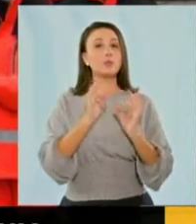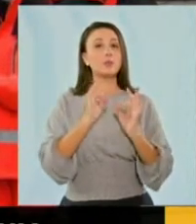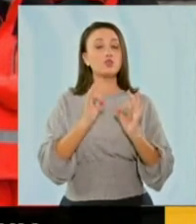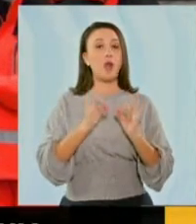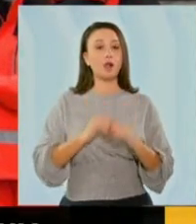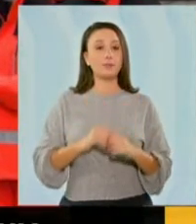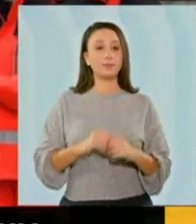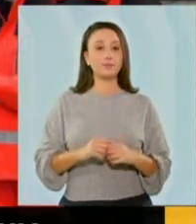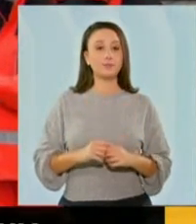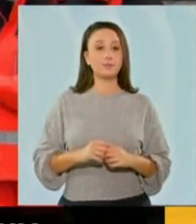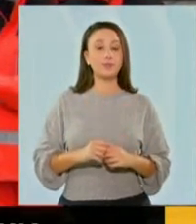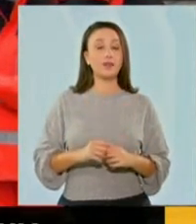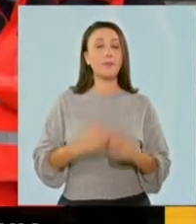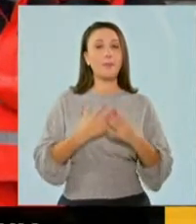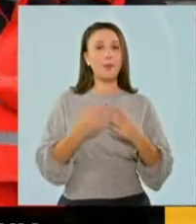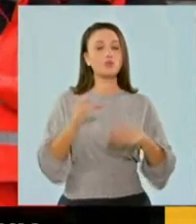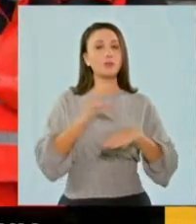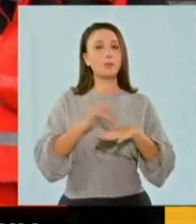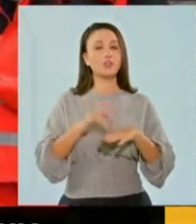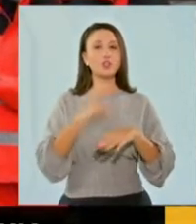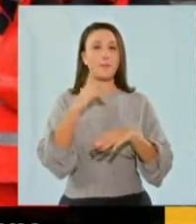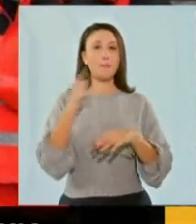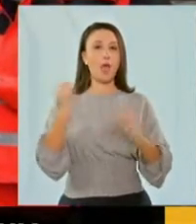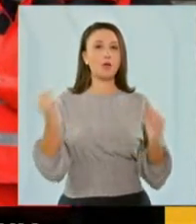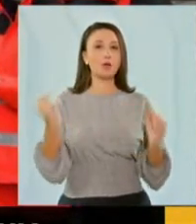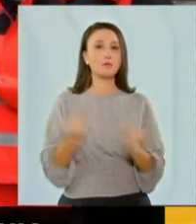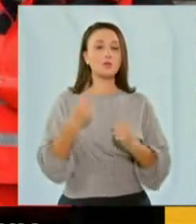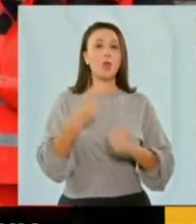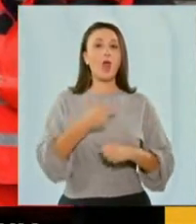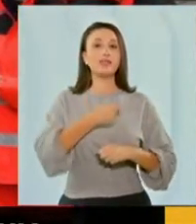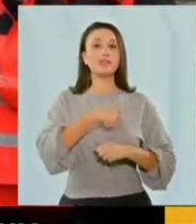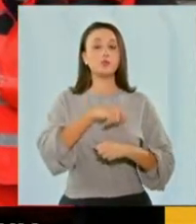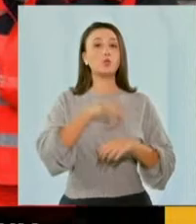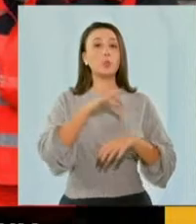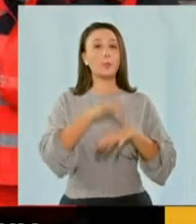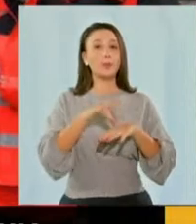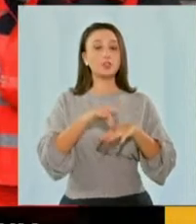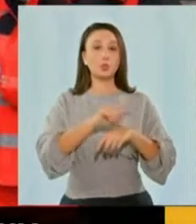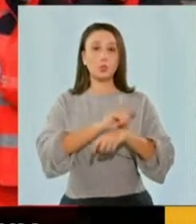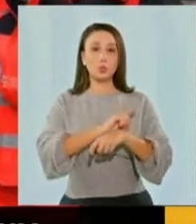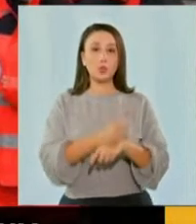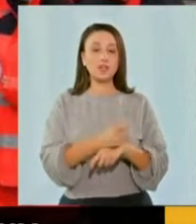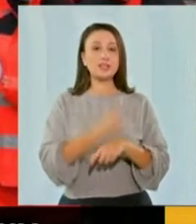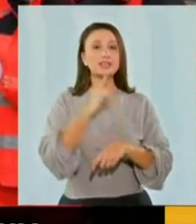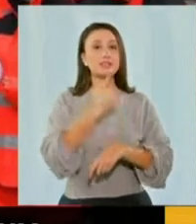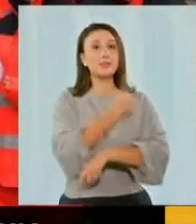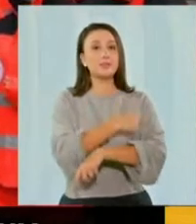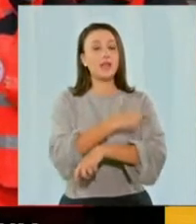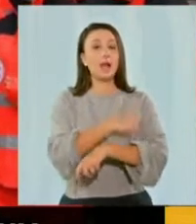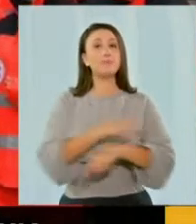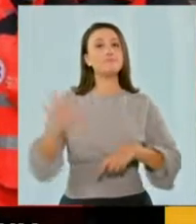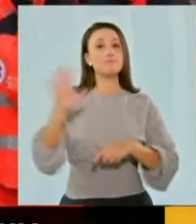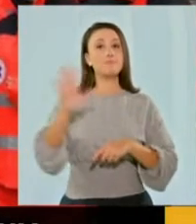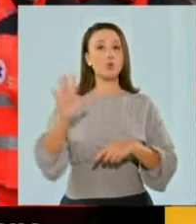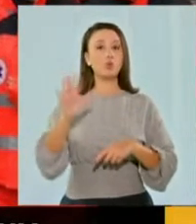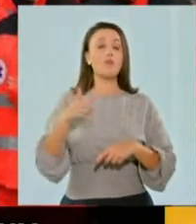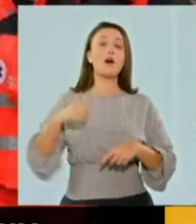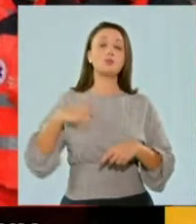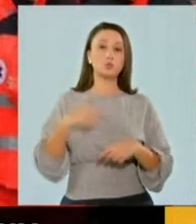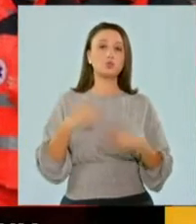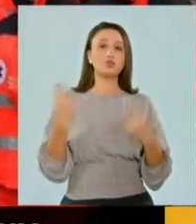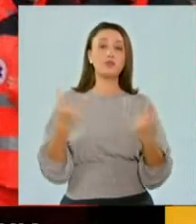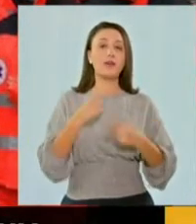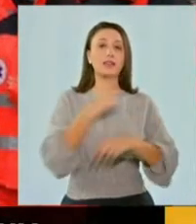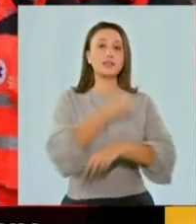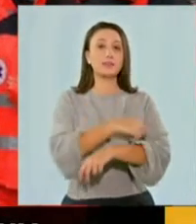și Ungheni. Cei mai mulți medici care pleacă în misiune sunt de la Institutul de Medicină Urgență și de la Spitalul Republic. Însă sunt și câțiva din